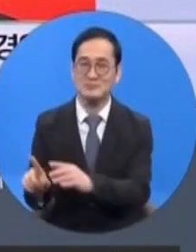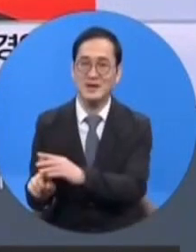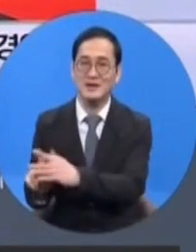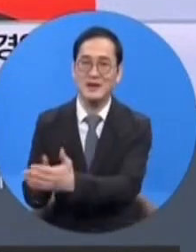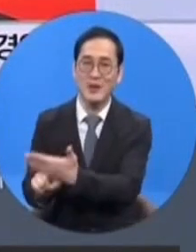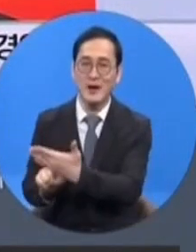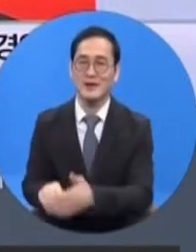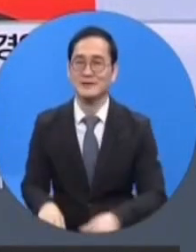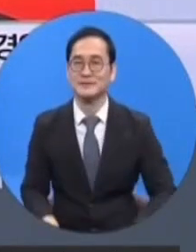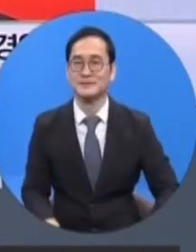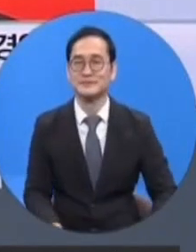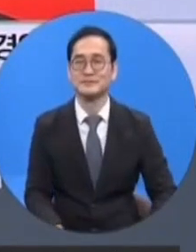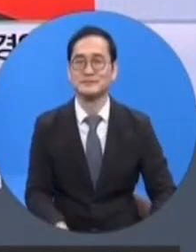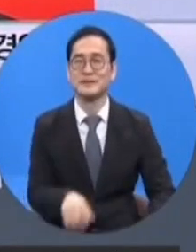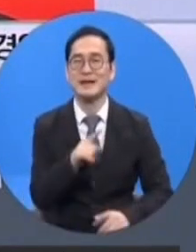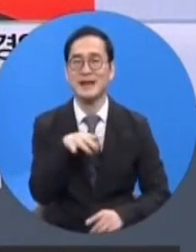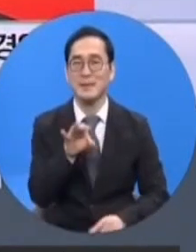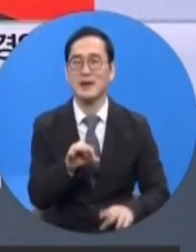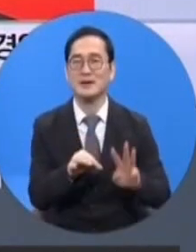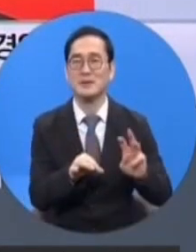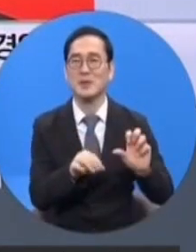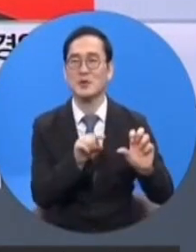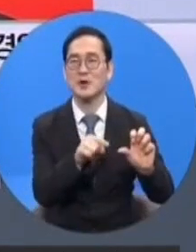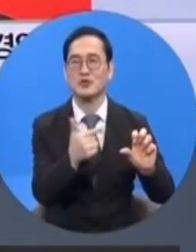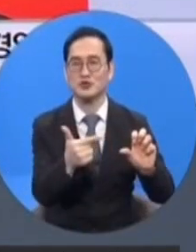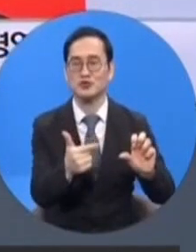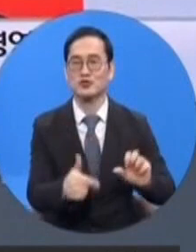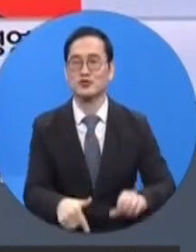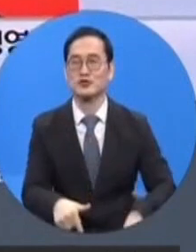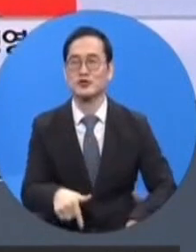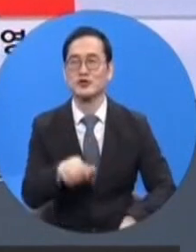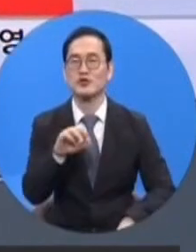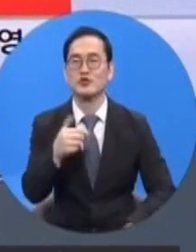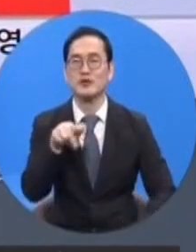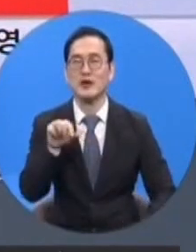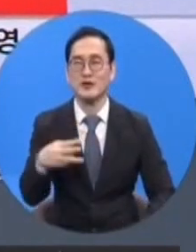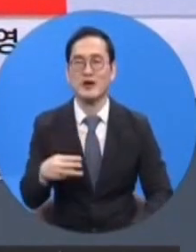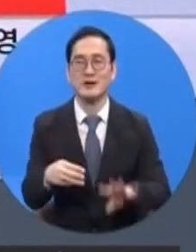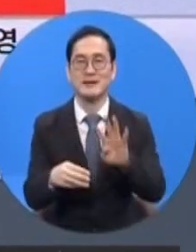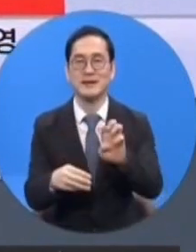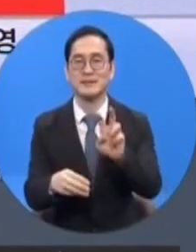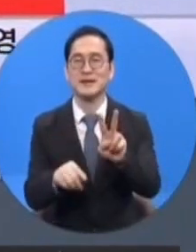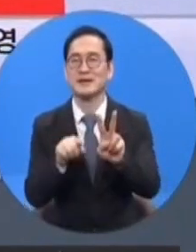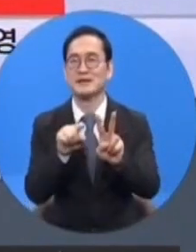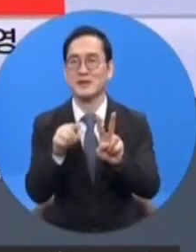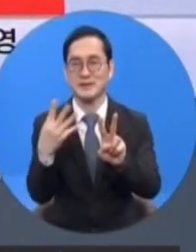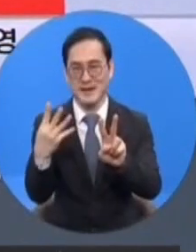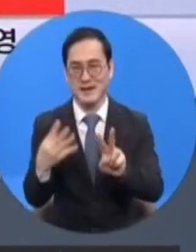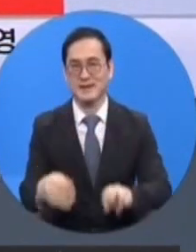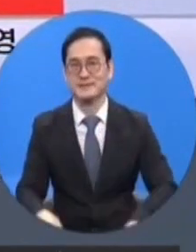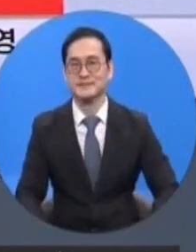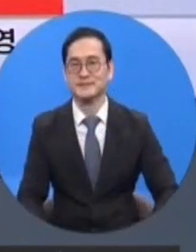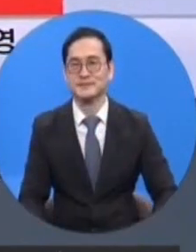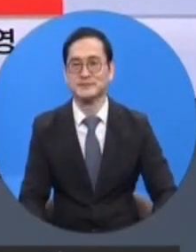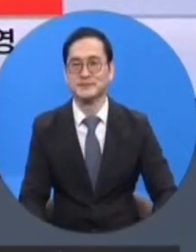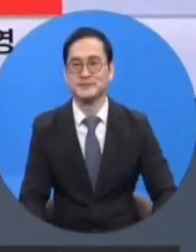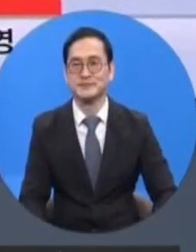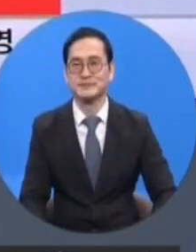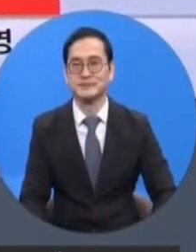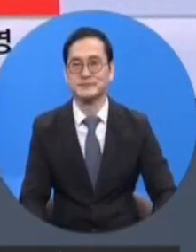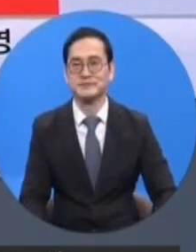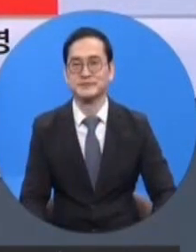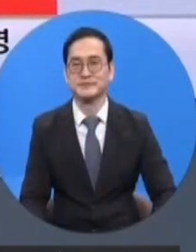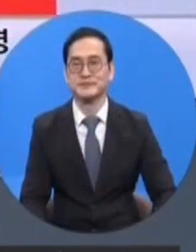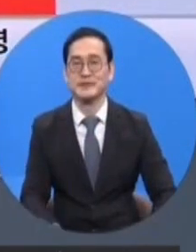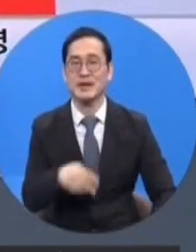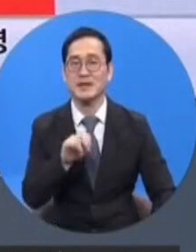후보는 42.4%의 지지율이 나왔습니다. 뉴스핌이 의뢰하고 코리아 정보 리서치가 실시한 여론조사 결과입니다.